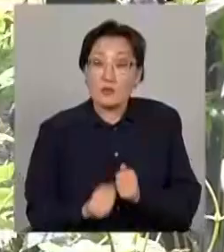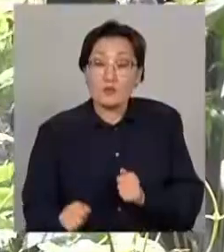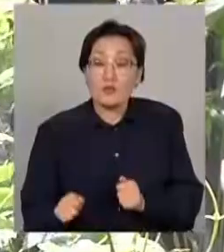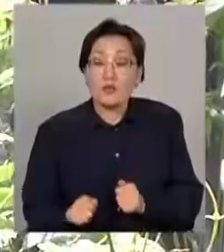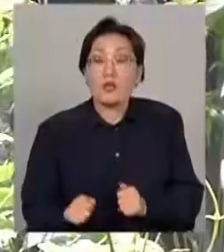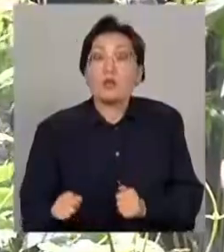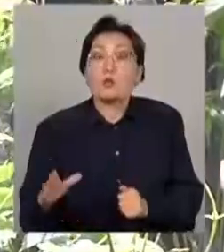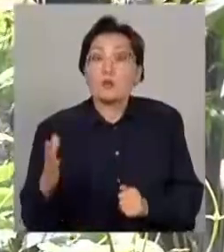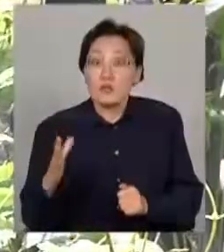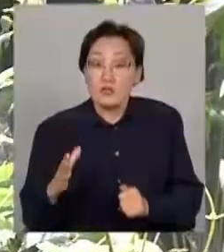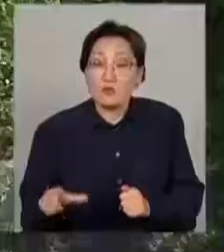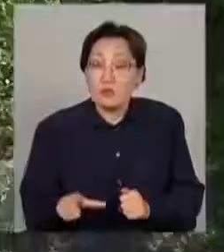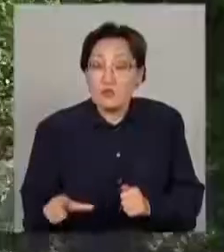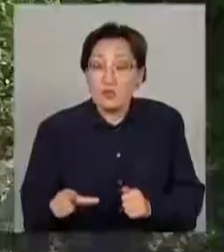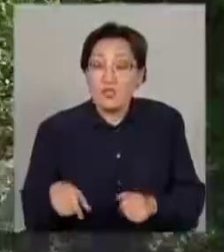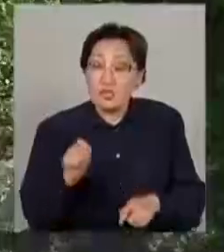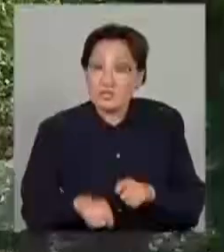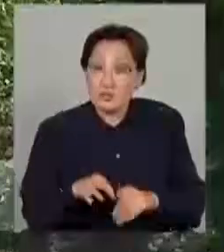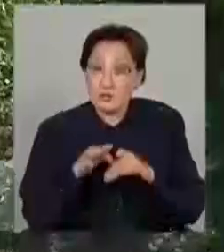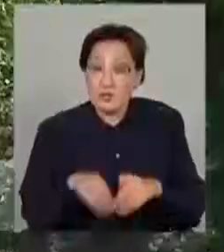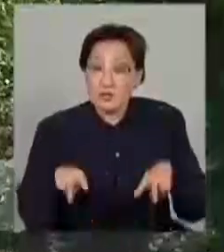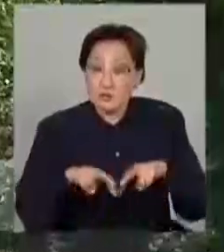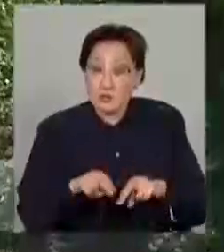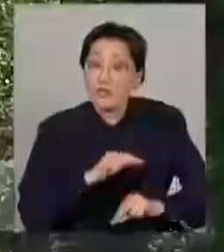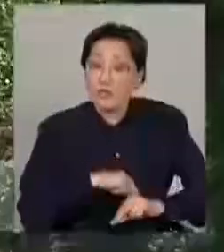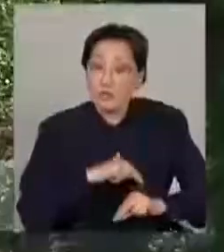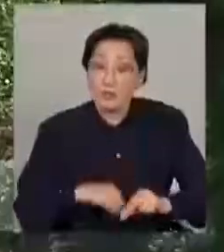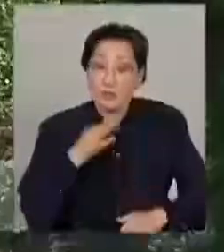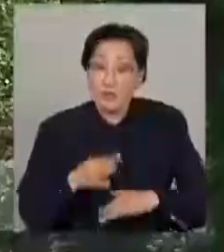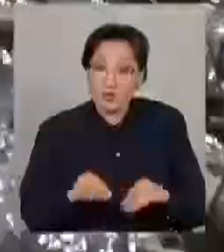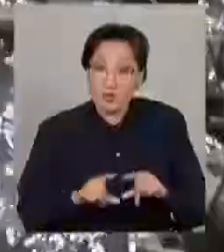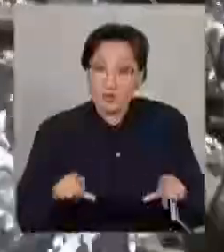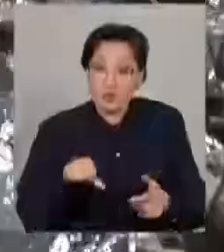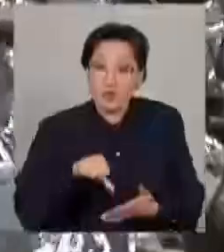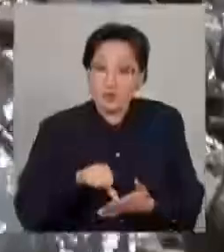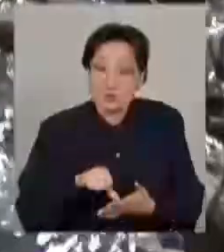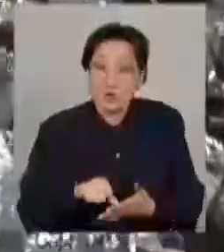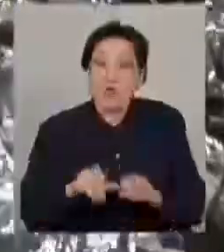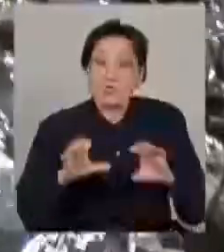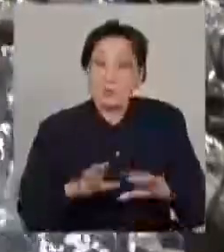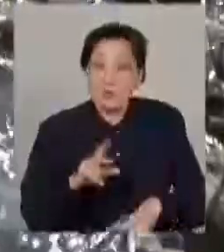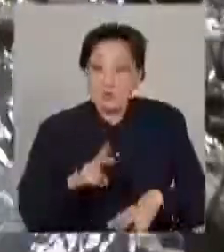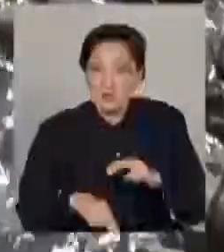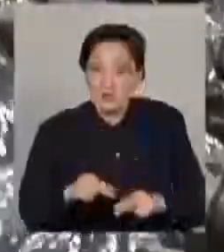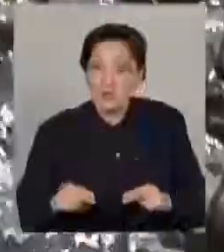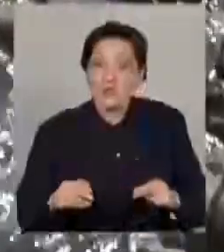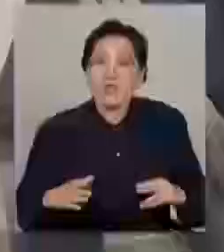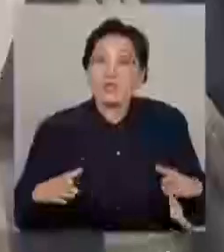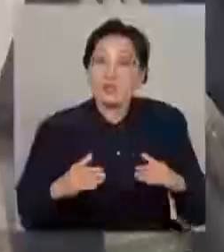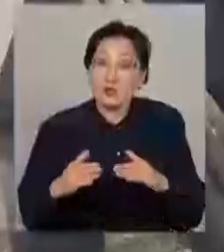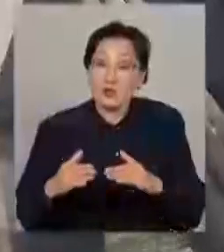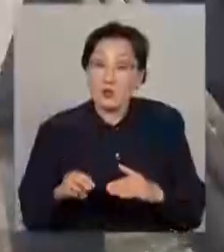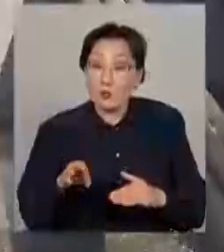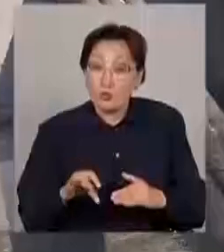өзен көлдің маңайына тексеріс жүргізіледі. Мониторингтік жұмыстарға жауапты орган өкілдері қатысып, заңсыз салынған құрылыс нысандары мен